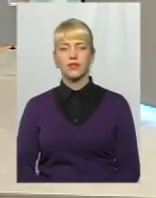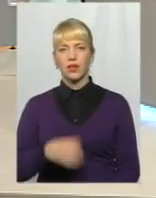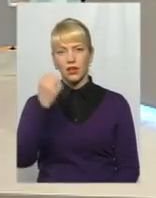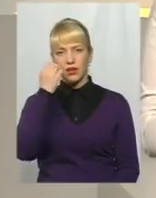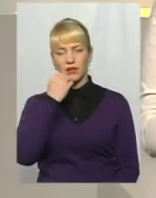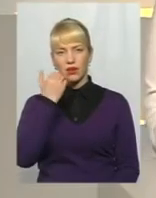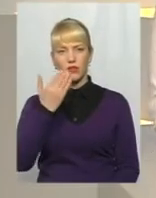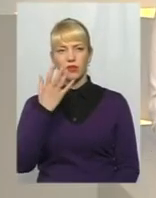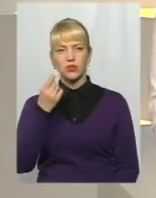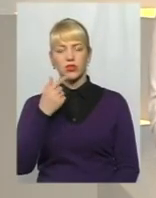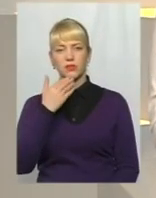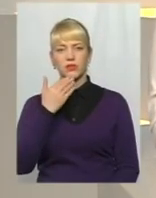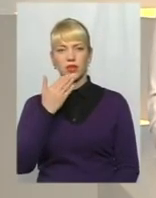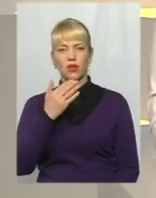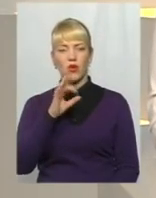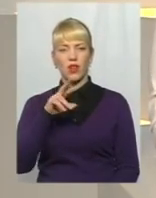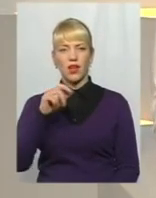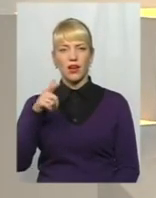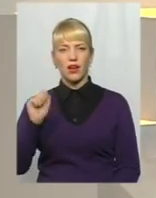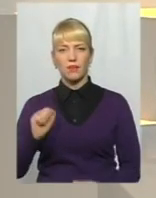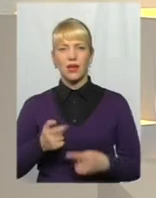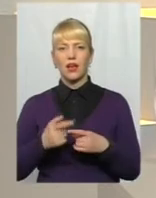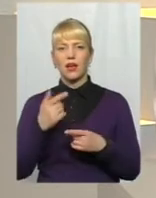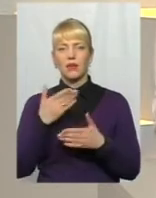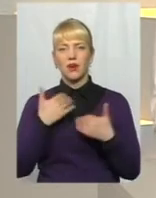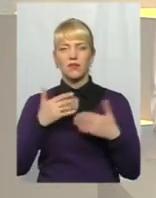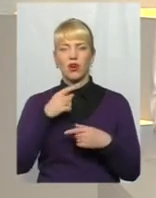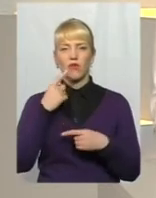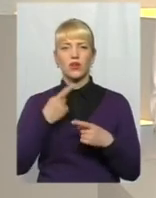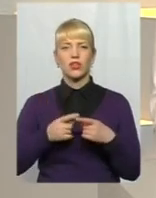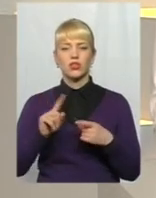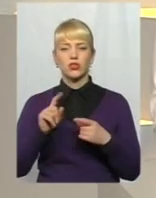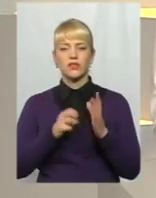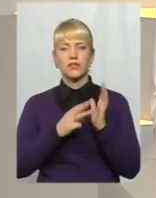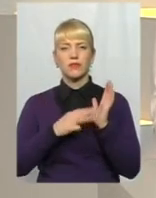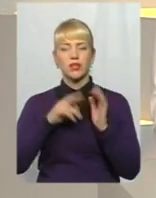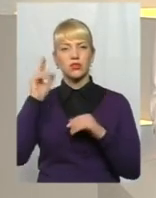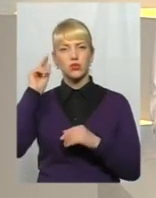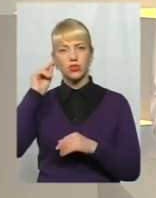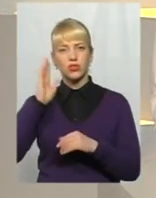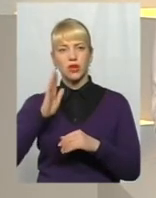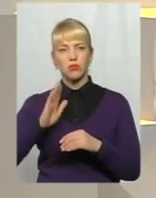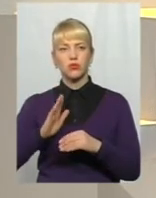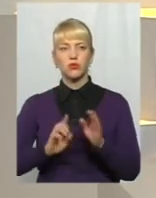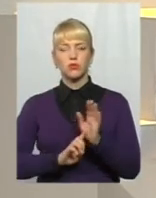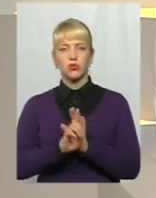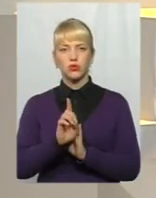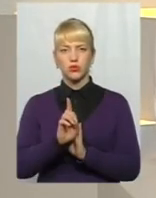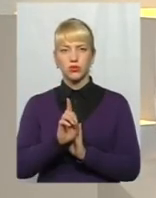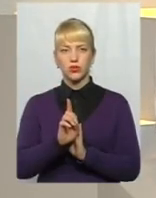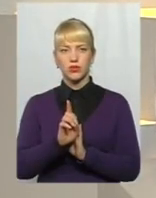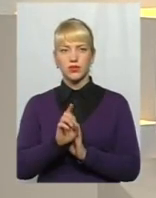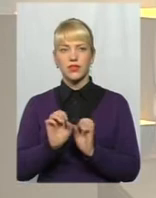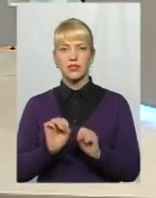б звернутися до пана Олега. Ми вже говорили про те, що з 18-го числа можна буде